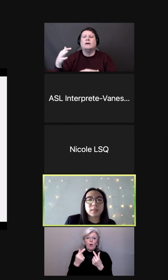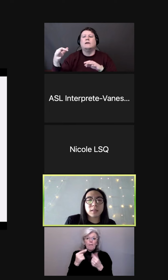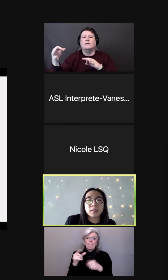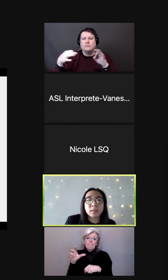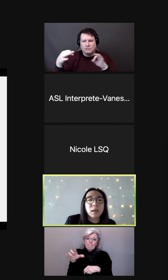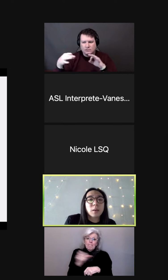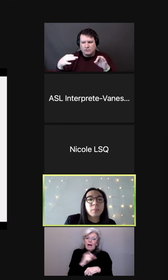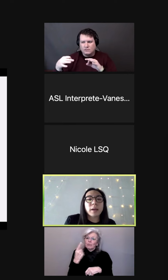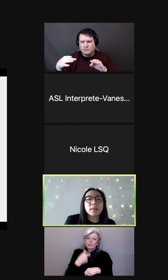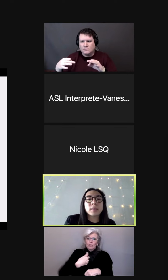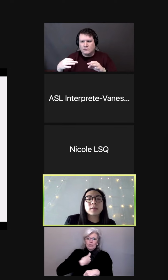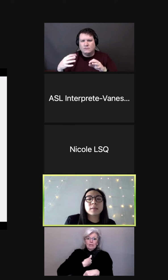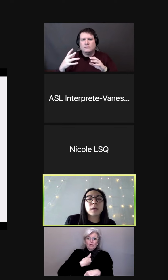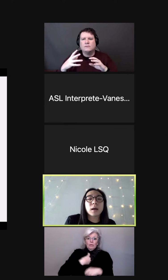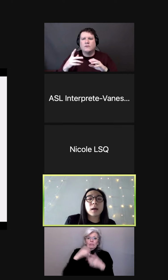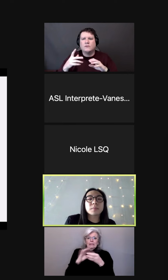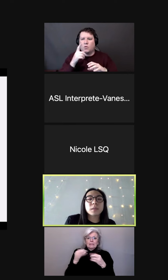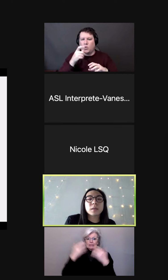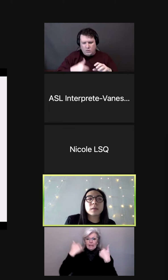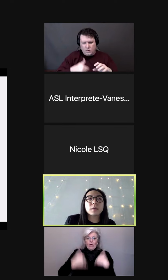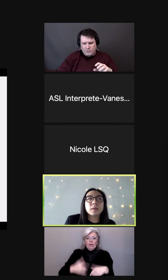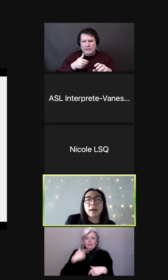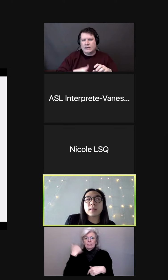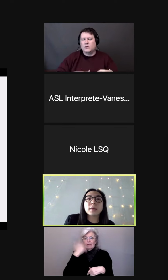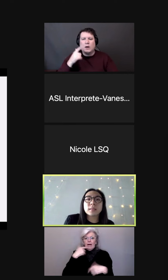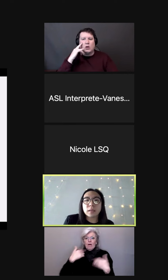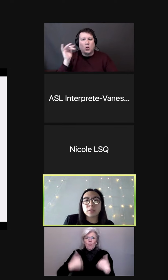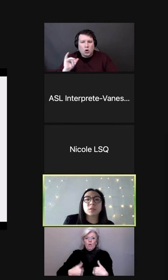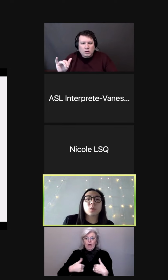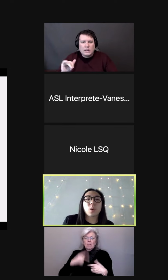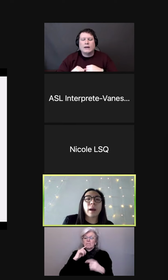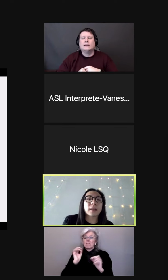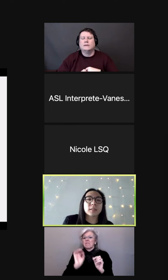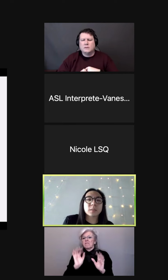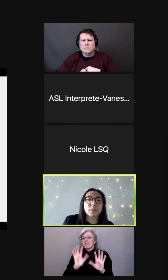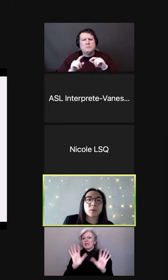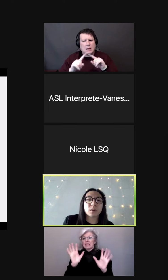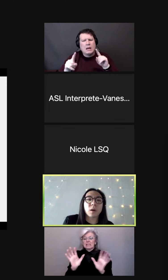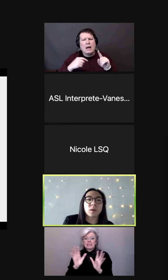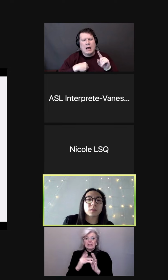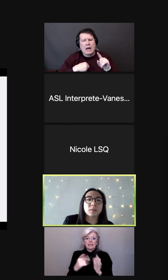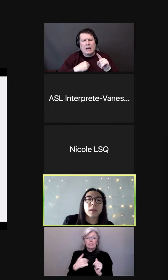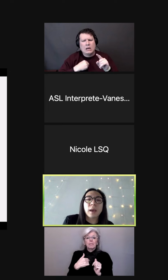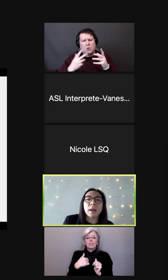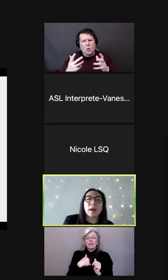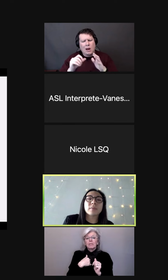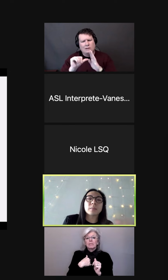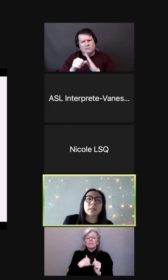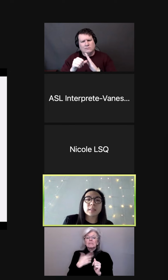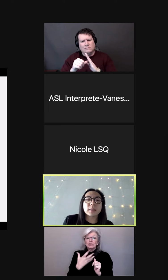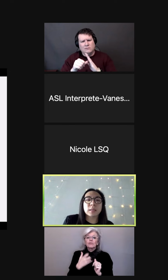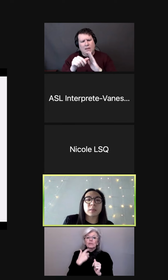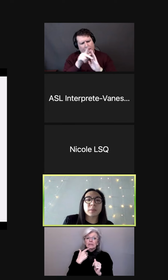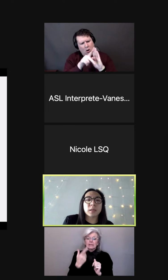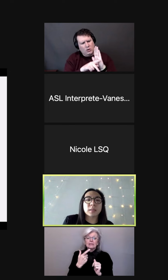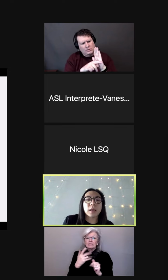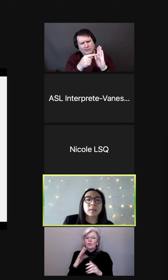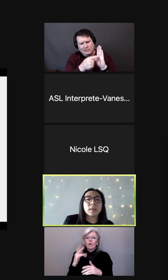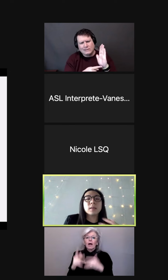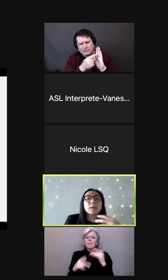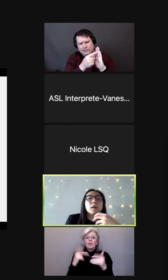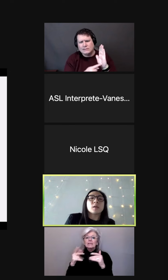l'autodescription et c'est fantastique. Mais j'aimerais souligner les processus d